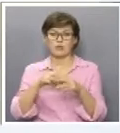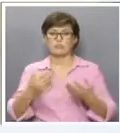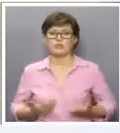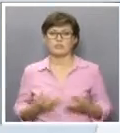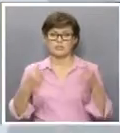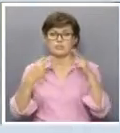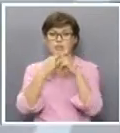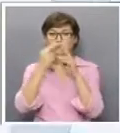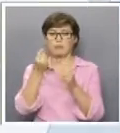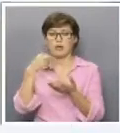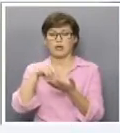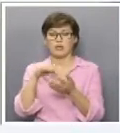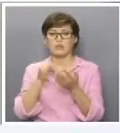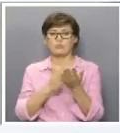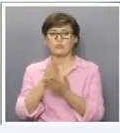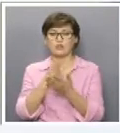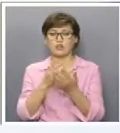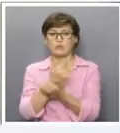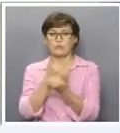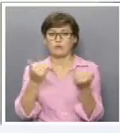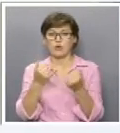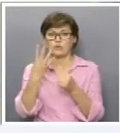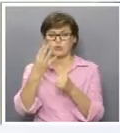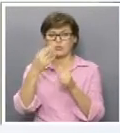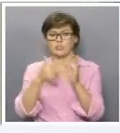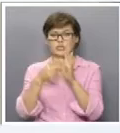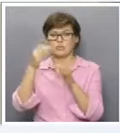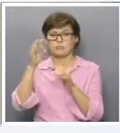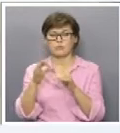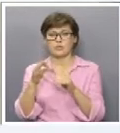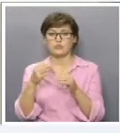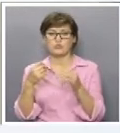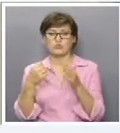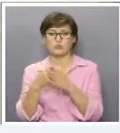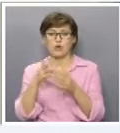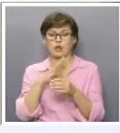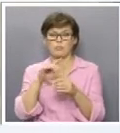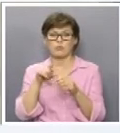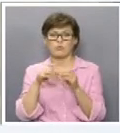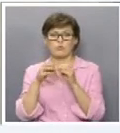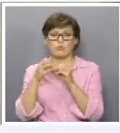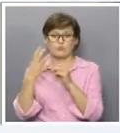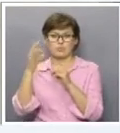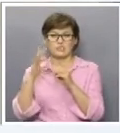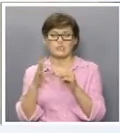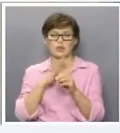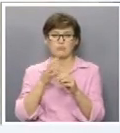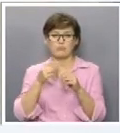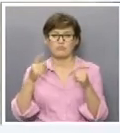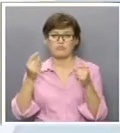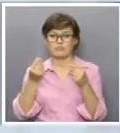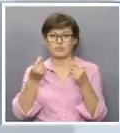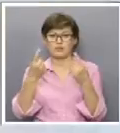енді. Елімізде азық-түлік тауарлары қымбаттады, ақылы қызмет пен тұрмыстық техниканың бағасы да шарықтап шыға